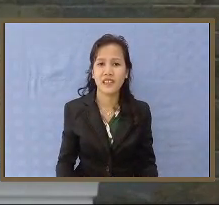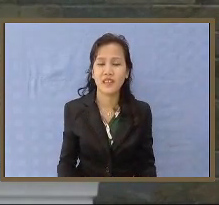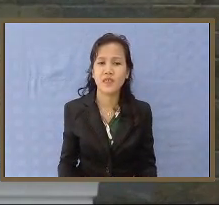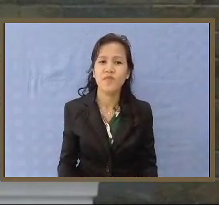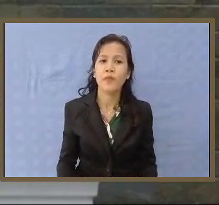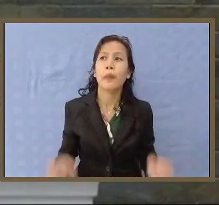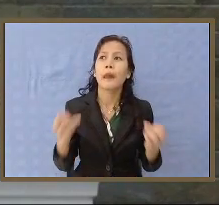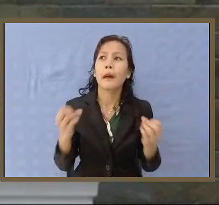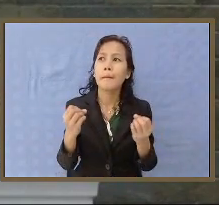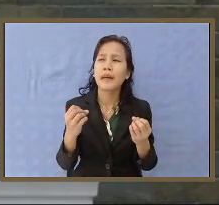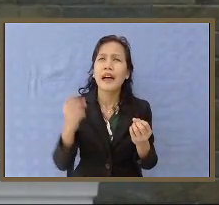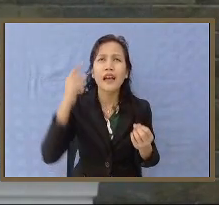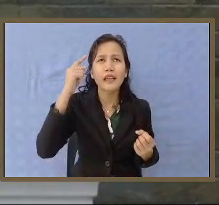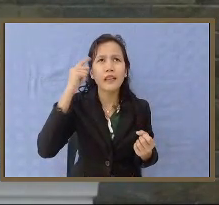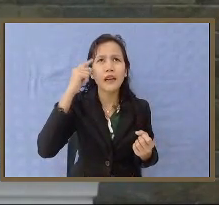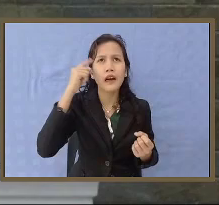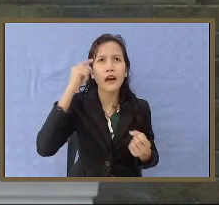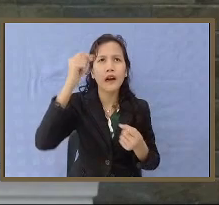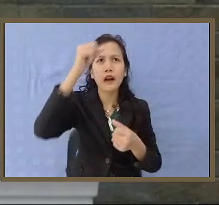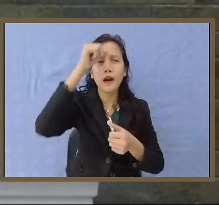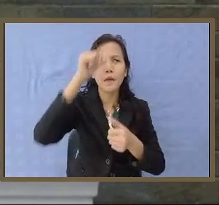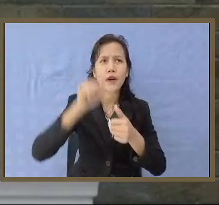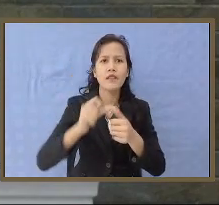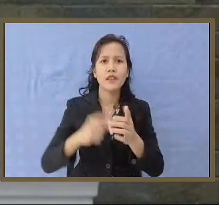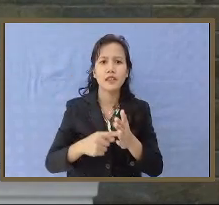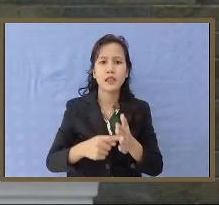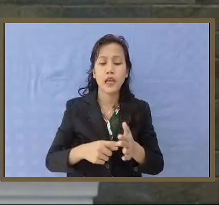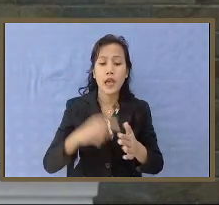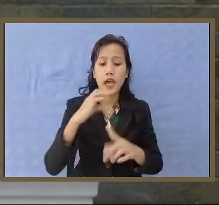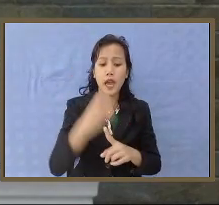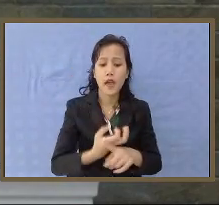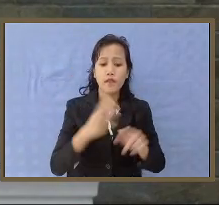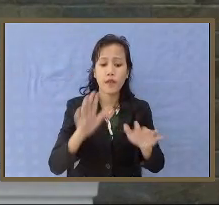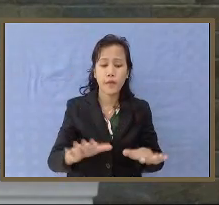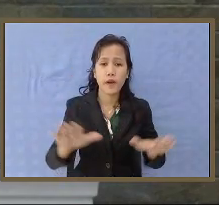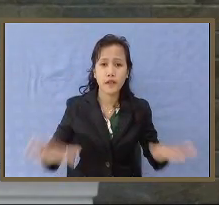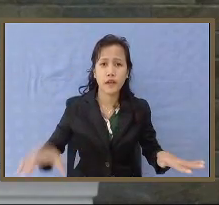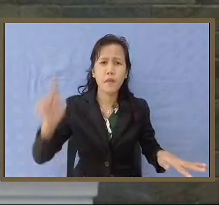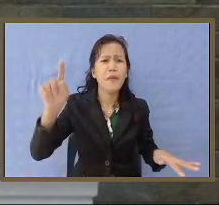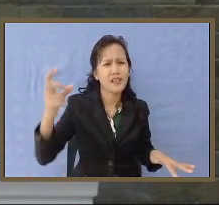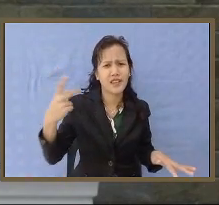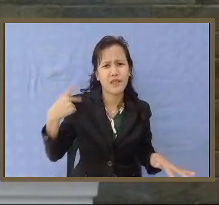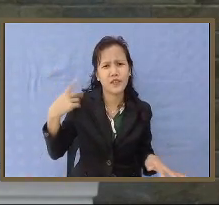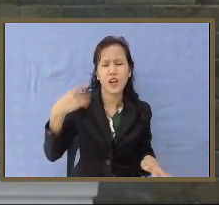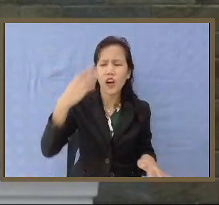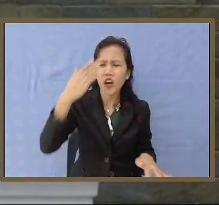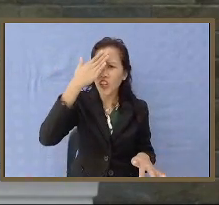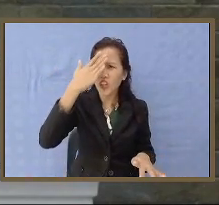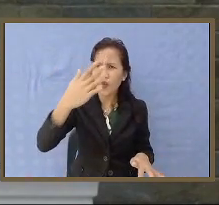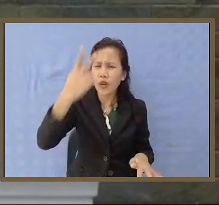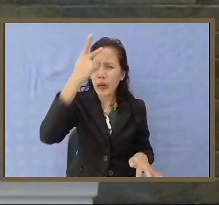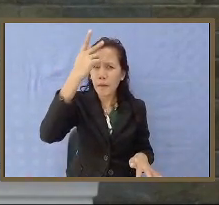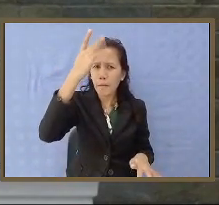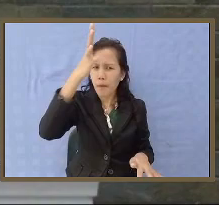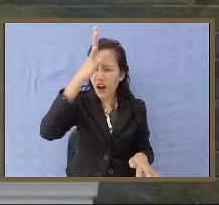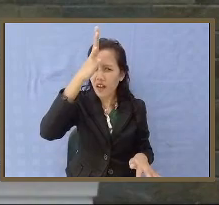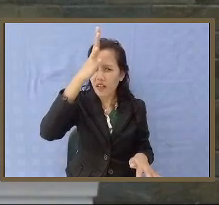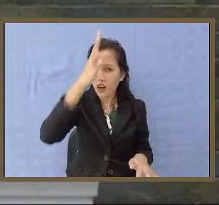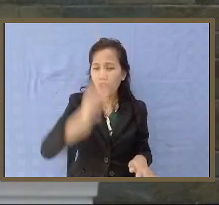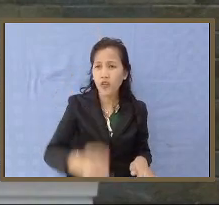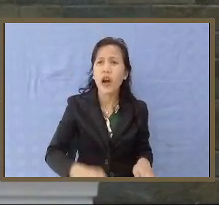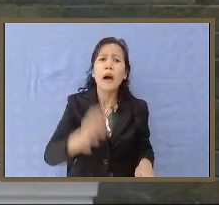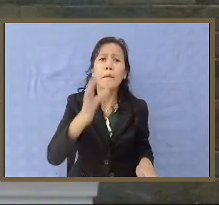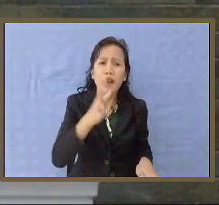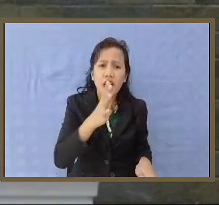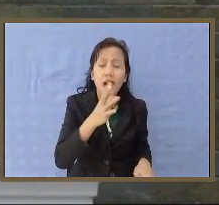marami, ang mga anak ay dapat may kikilalaning tatay. Yep. Ang mga anak dapat may kikilalaning nanay. Yep. Yung